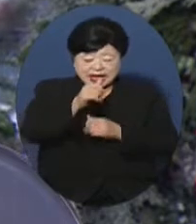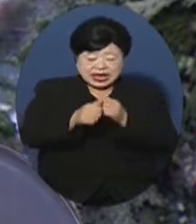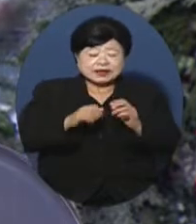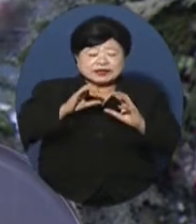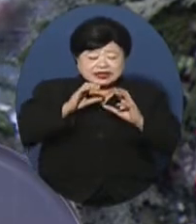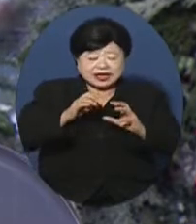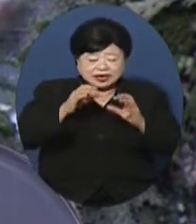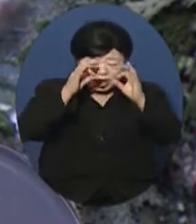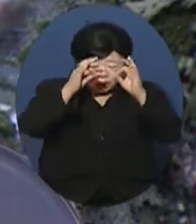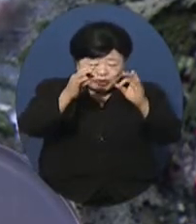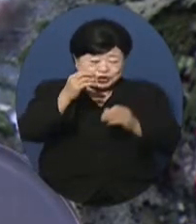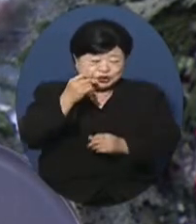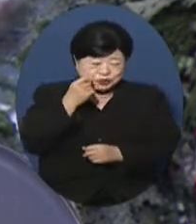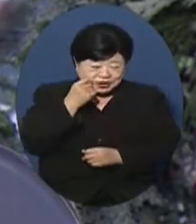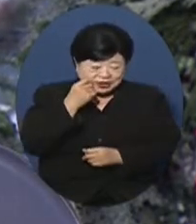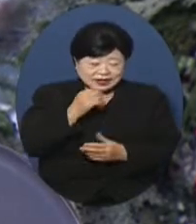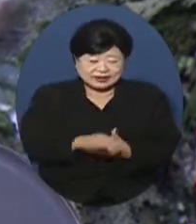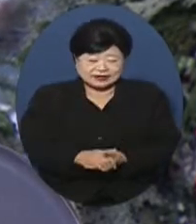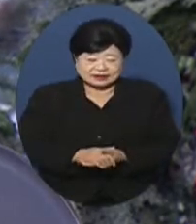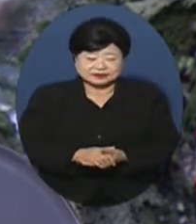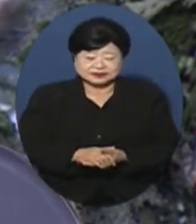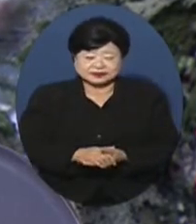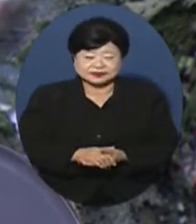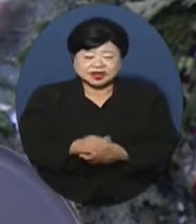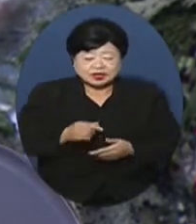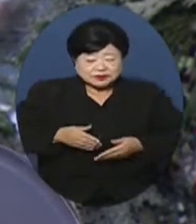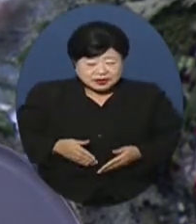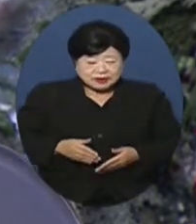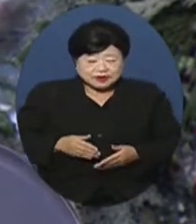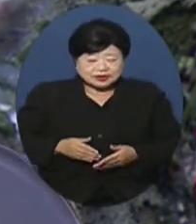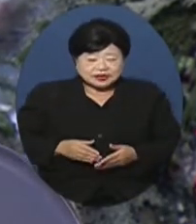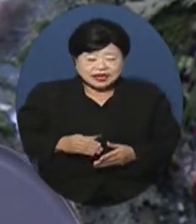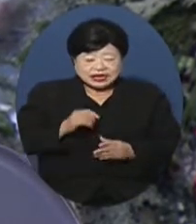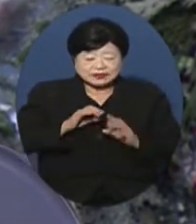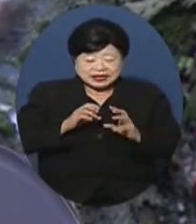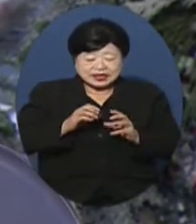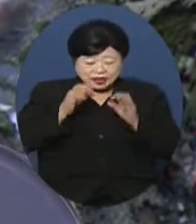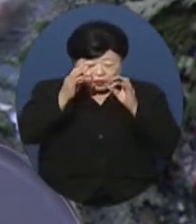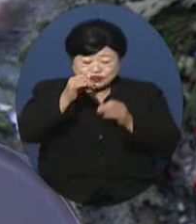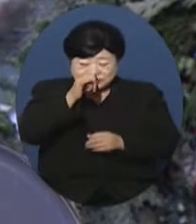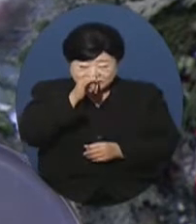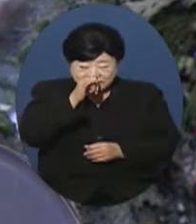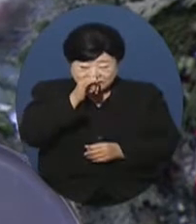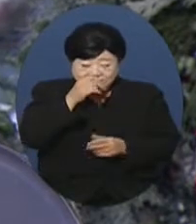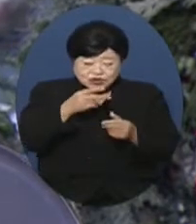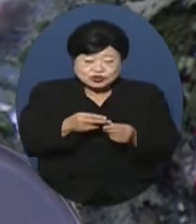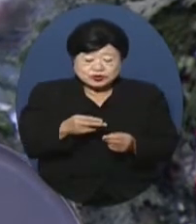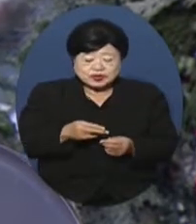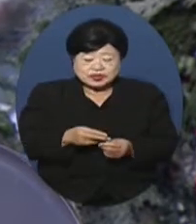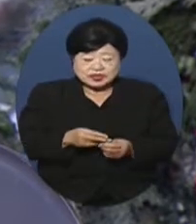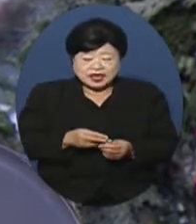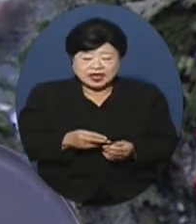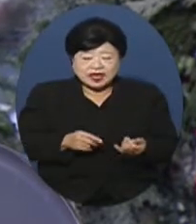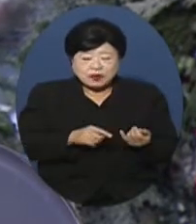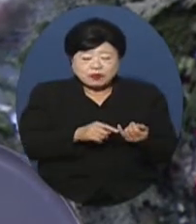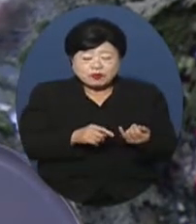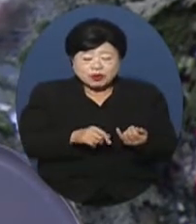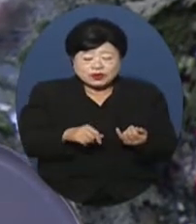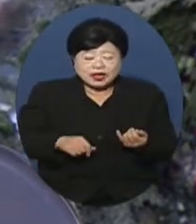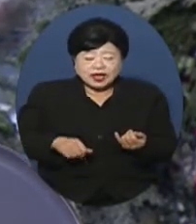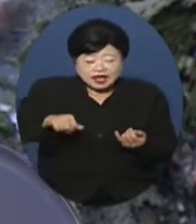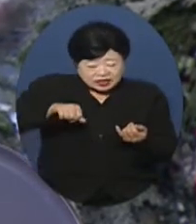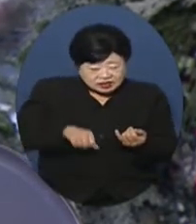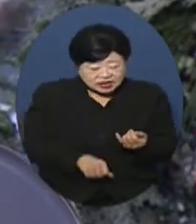나라를 볼 수 있을 것이 4 두번째 못해 들어갓다 잘 수